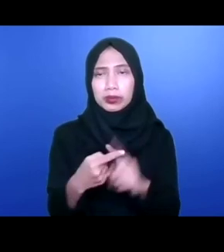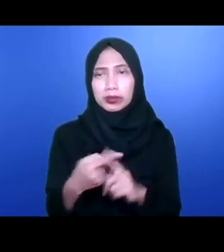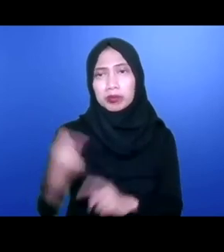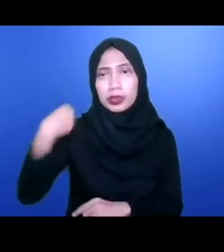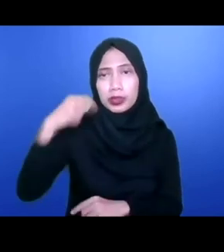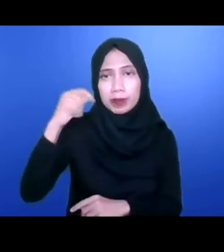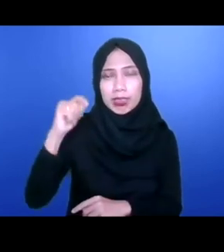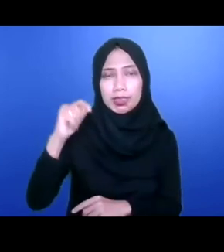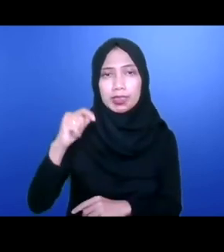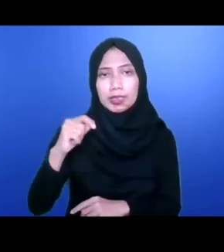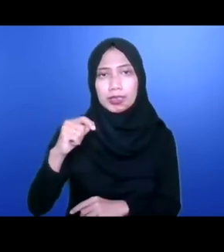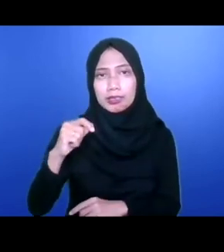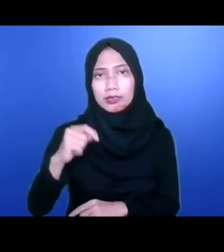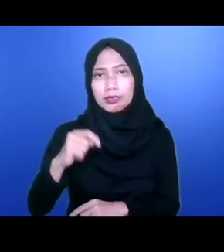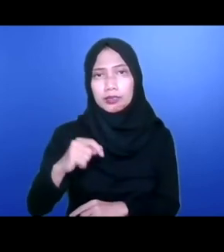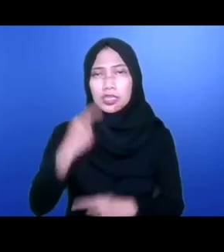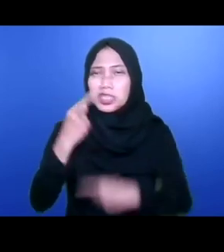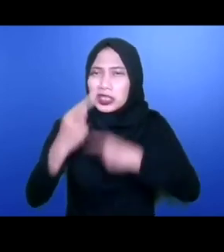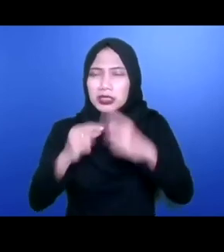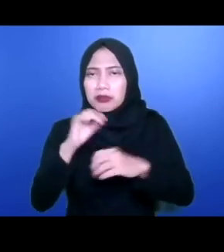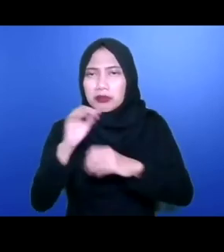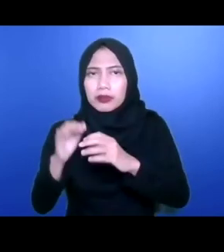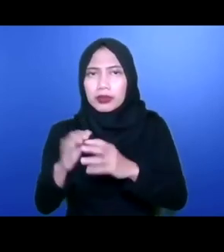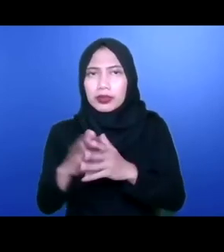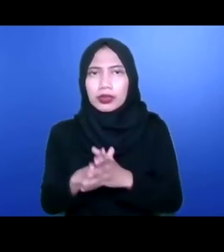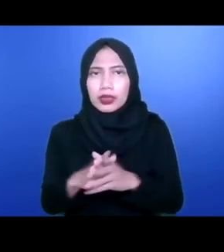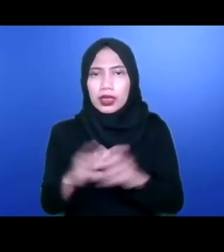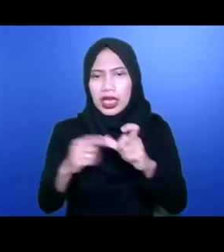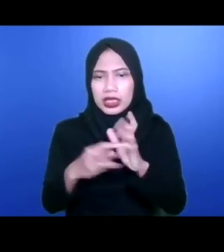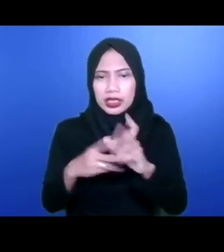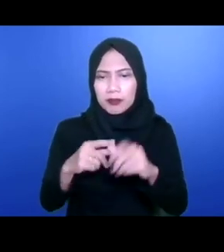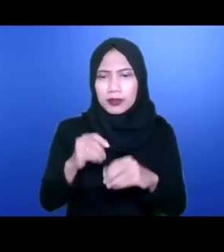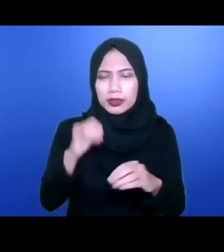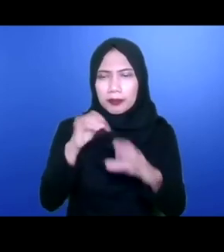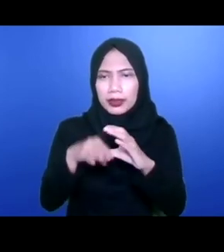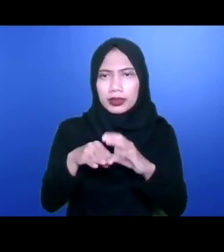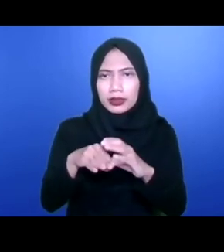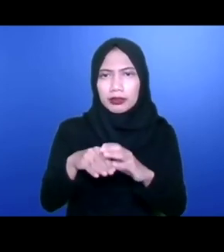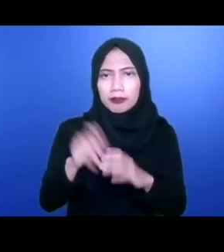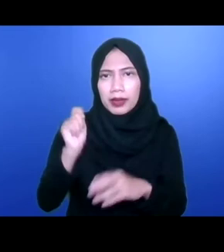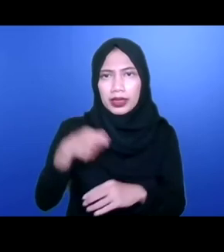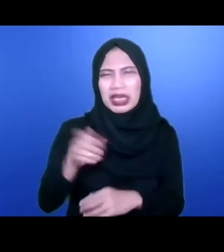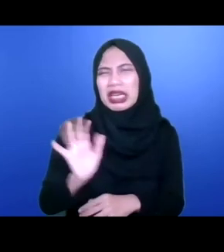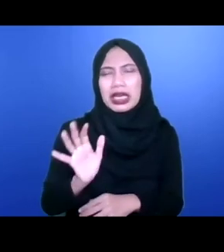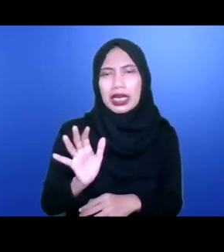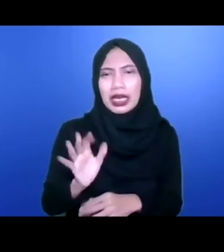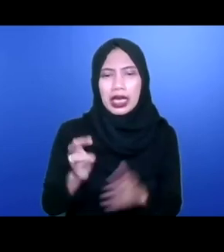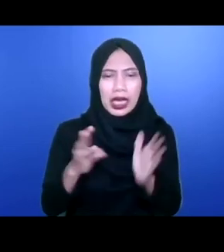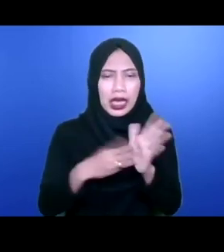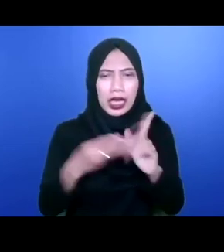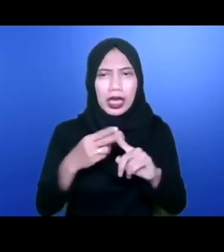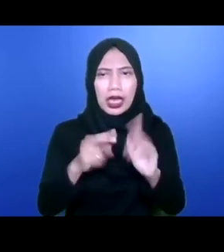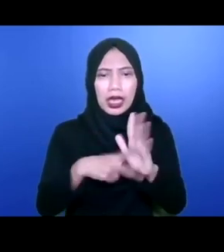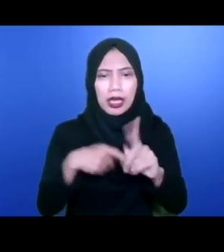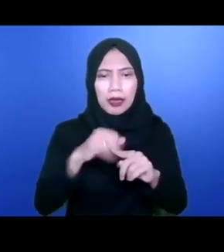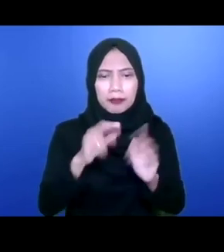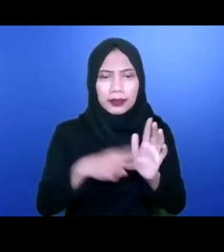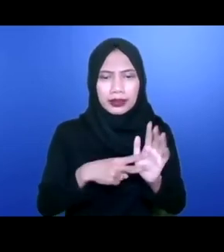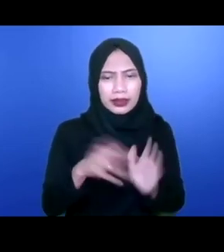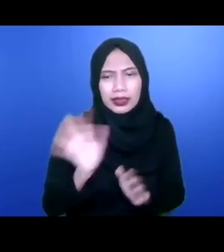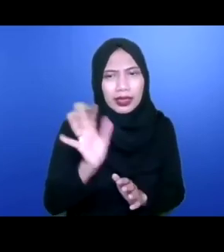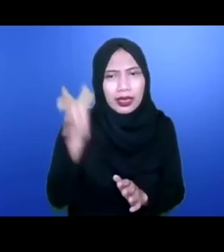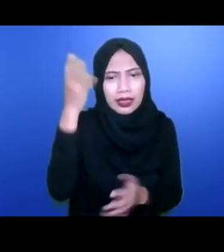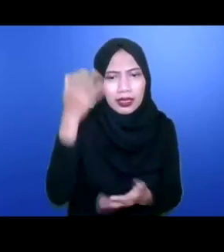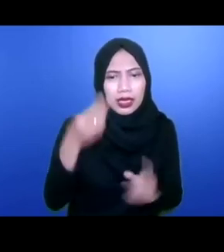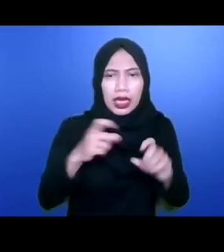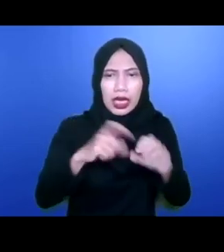private bicara, menggunakan SMS banking aja tidak. Menggunakan mobile banking aja tidak. Saya tanya Kris, tidak tahu. Bagaimana kita